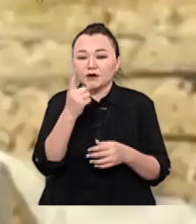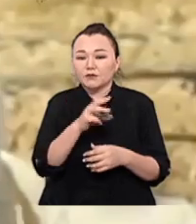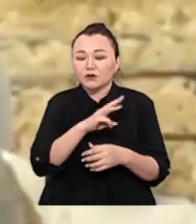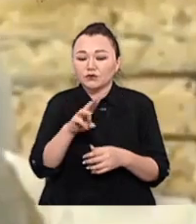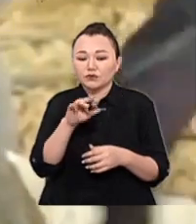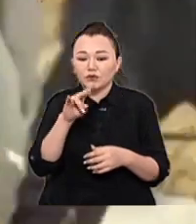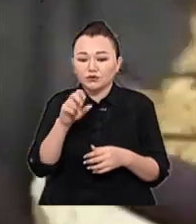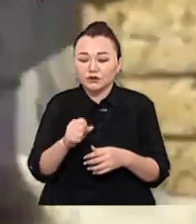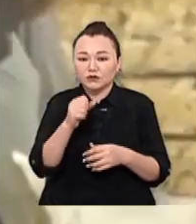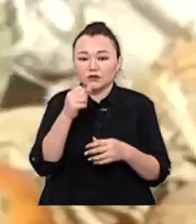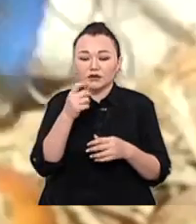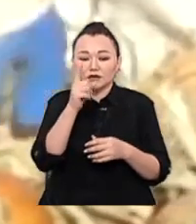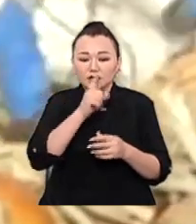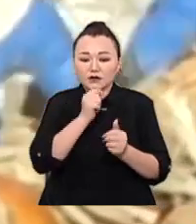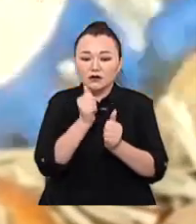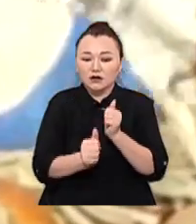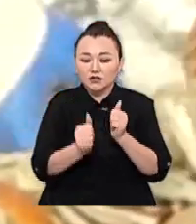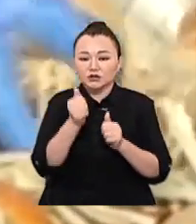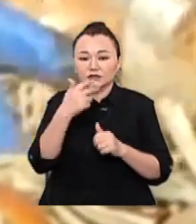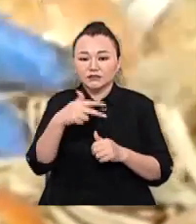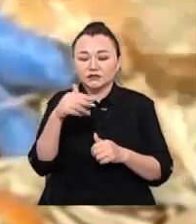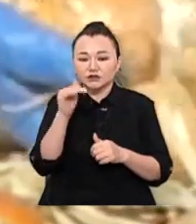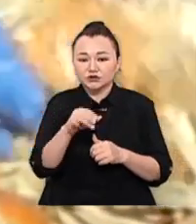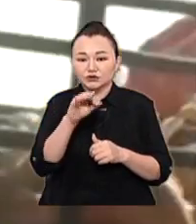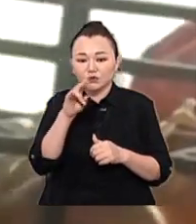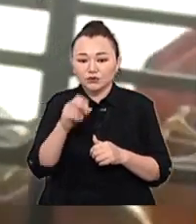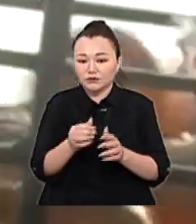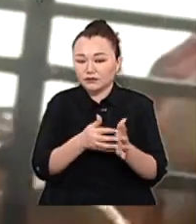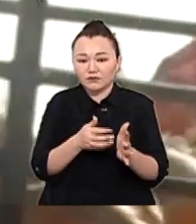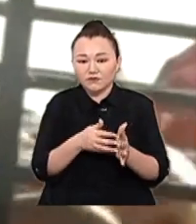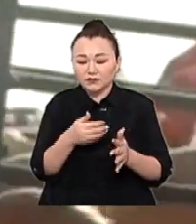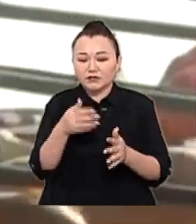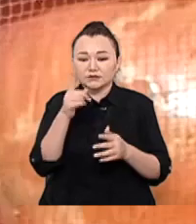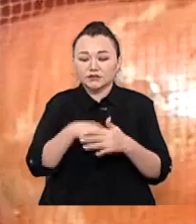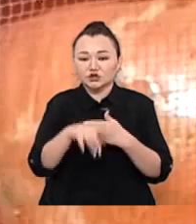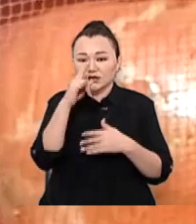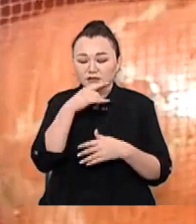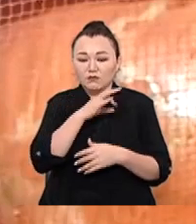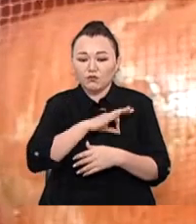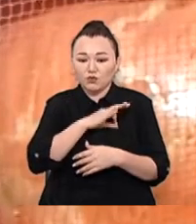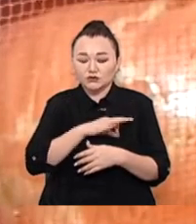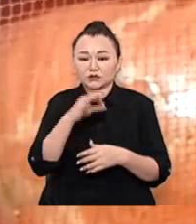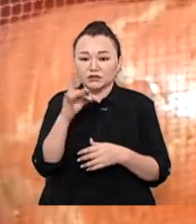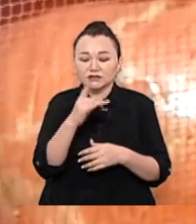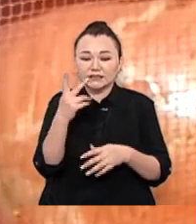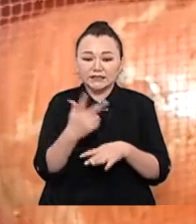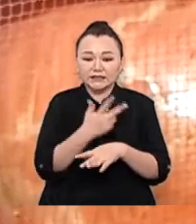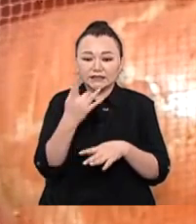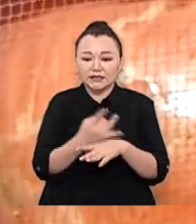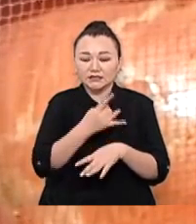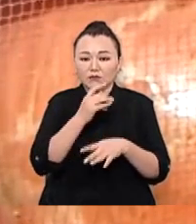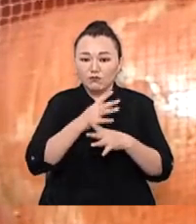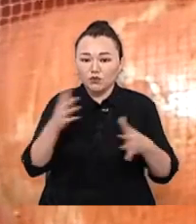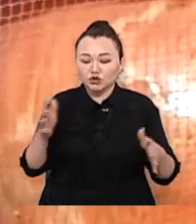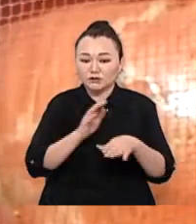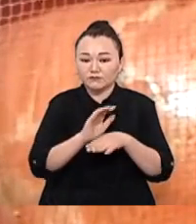тоннадан асып жығылған, ай сайынғы тұтыну көлемі 30 мың тоннаға жетпейді дейді кәсіпкерлер. Яғни Қазақстан оны тұтыну көлемінен 3 есе жоғары мөлшерде шығарған.